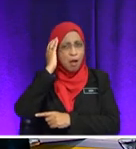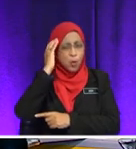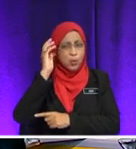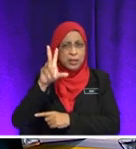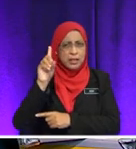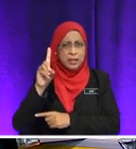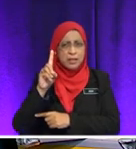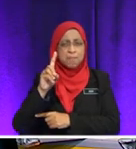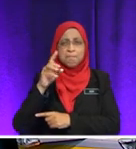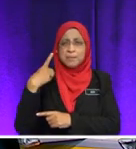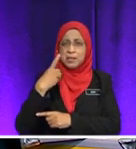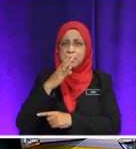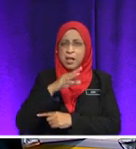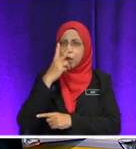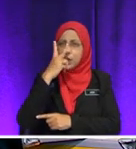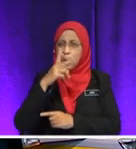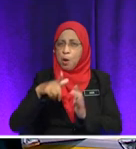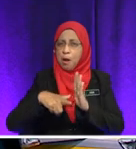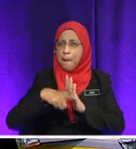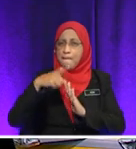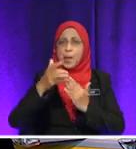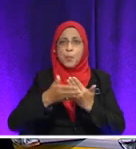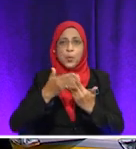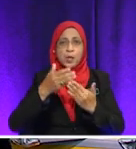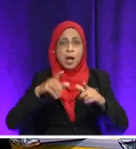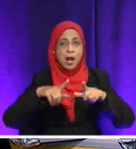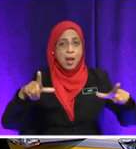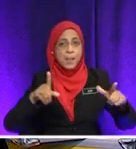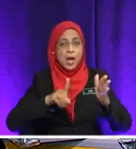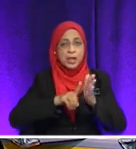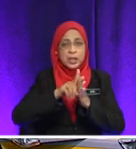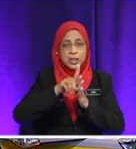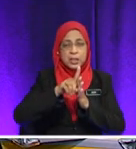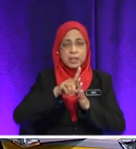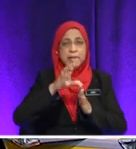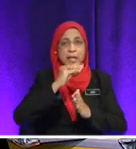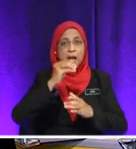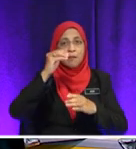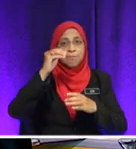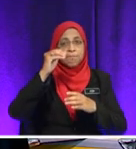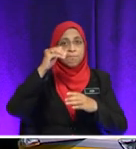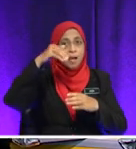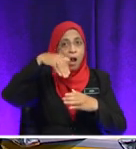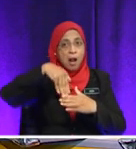lebih mudah dan memberi maklumat lebar tinggi dan kedalaman